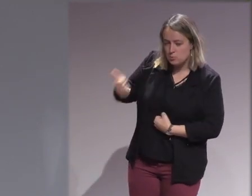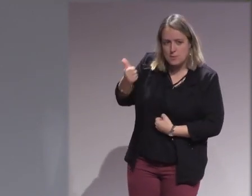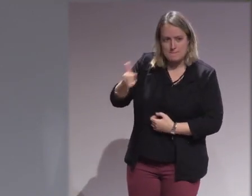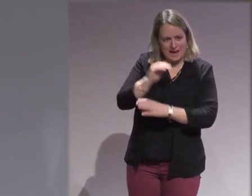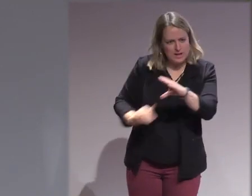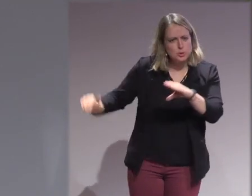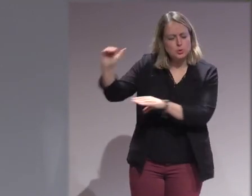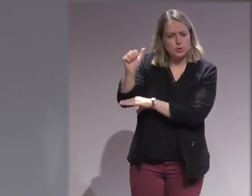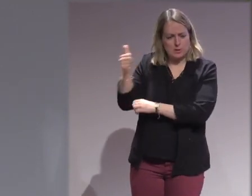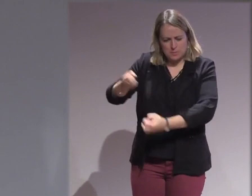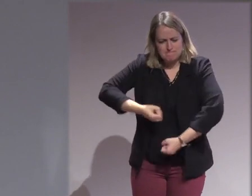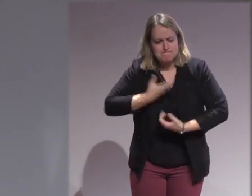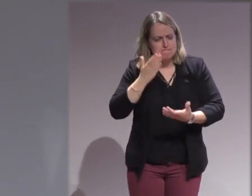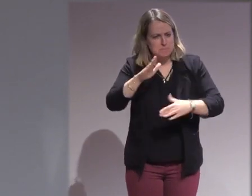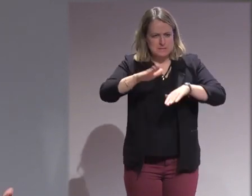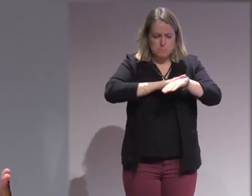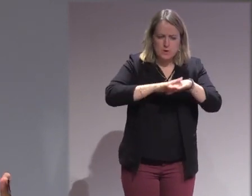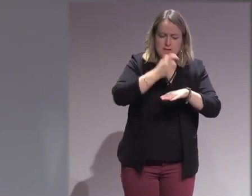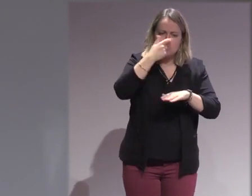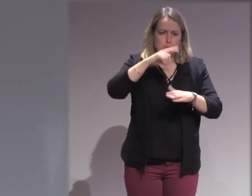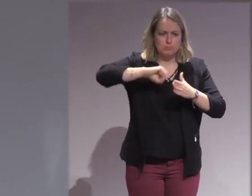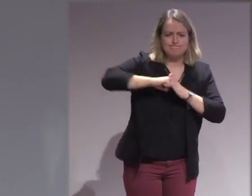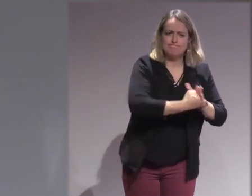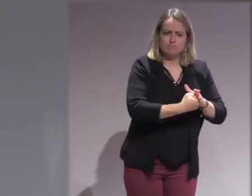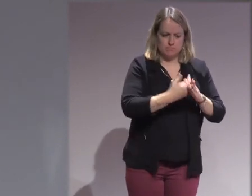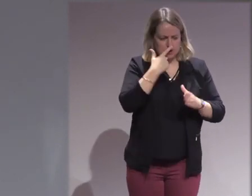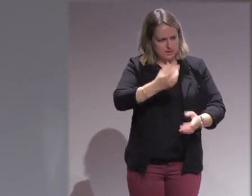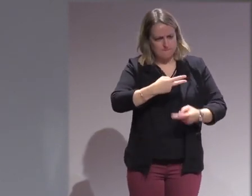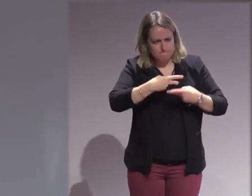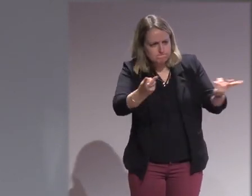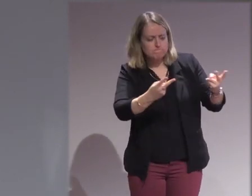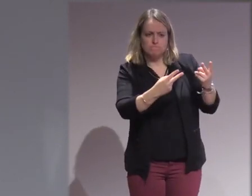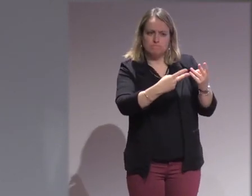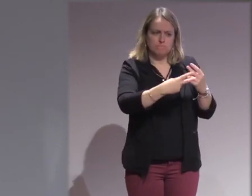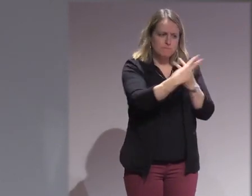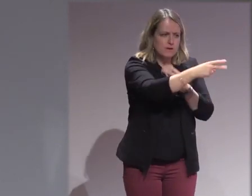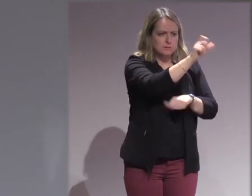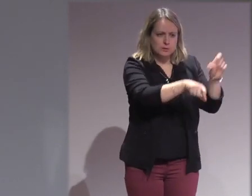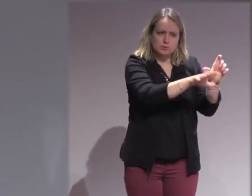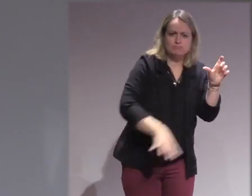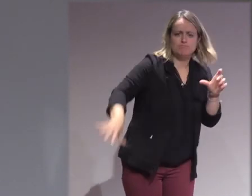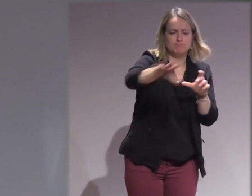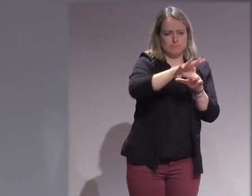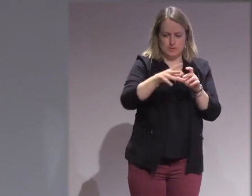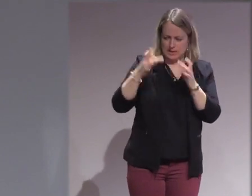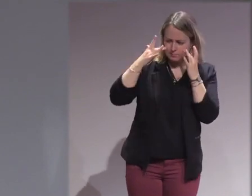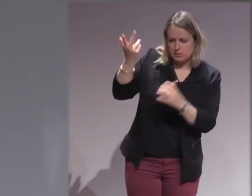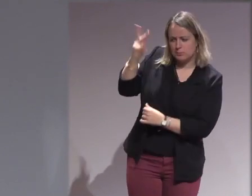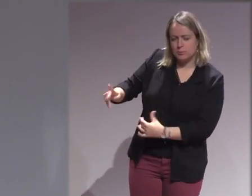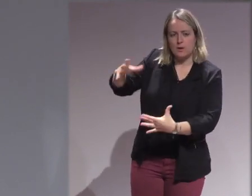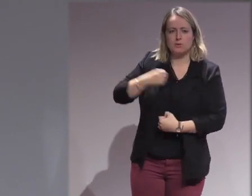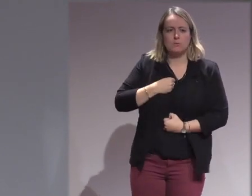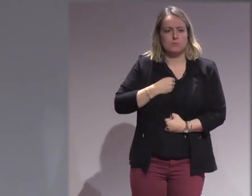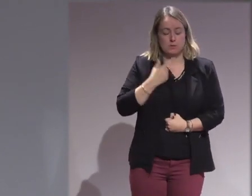un discours politique radical et très frontal sur son expérience de personne adoptée. Moi, je le trouvais très courageux.